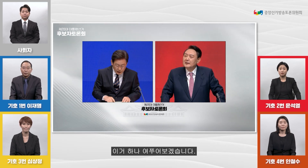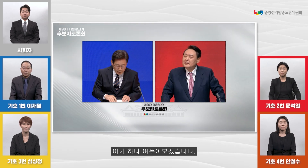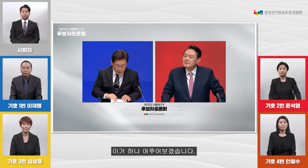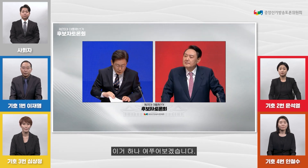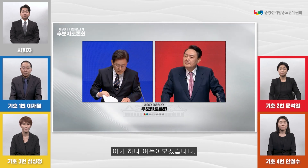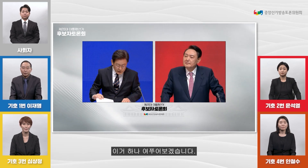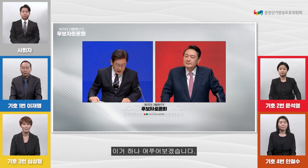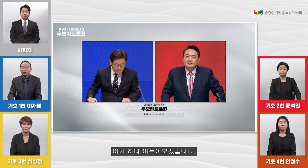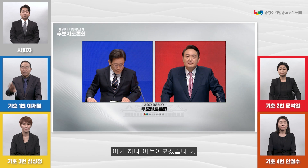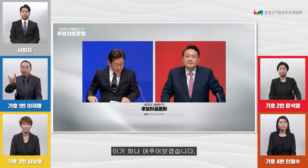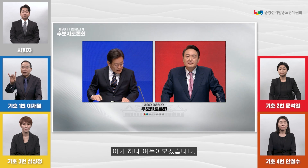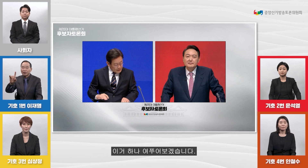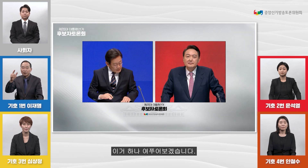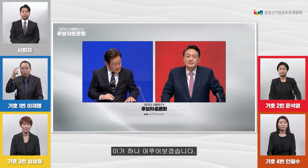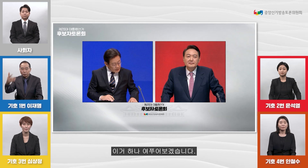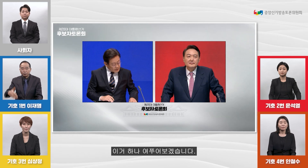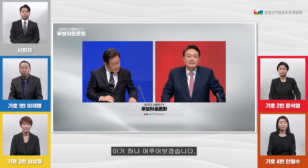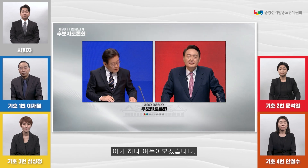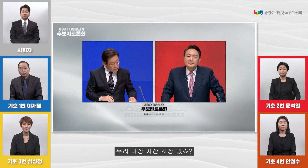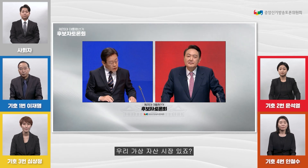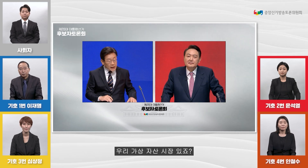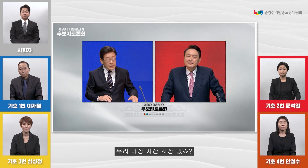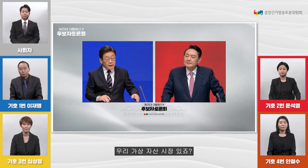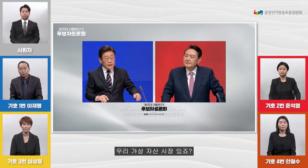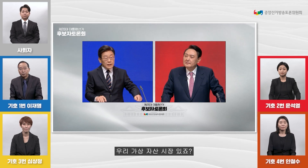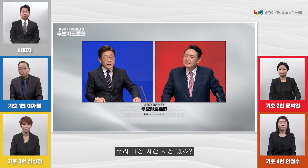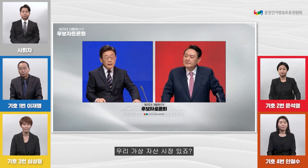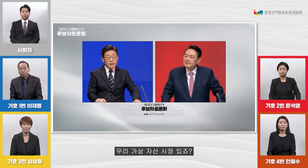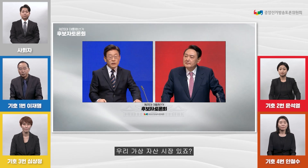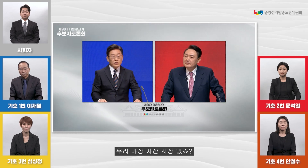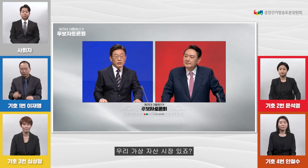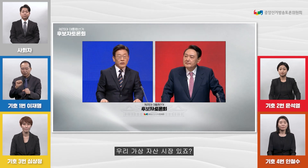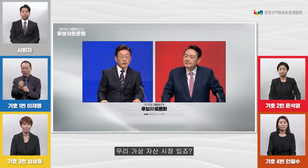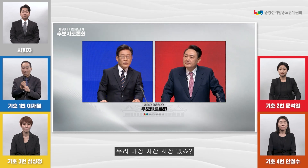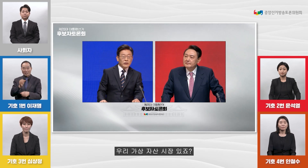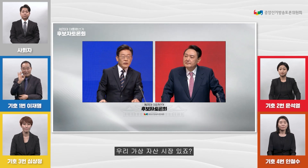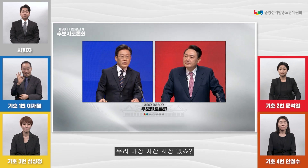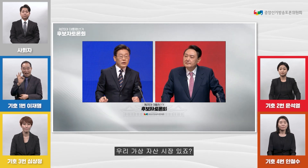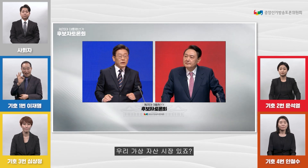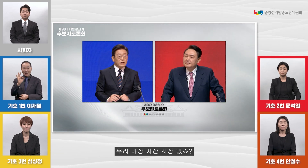제가 이거 하나 여쭤보겠습니다. 우리 가상자산 시장 있죠?